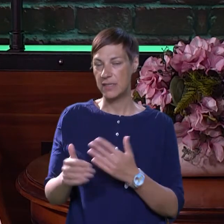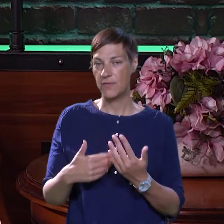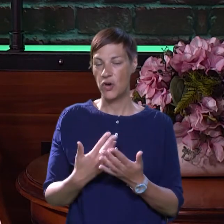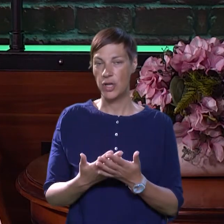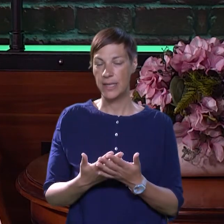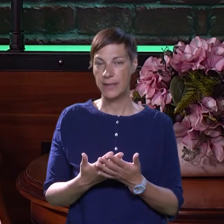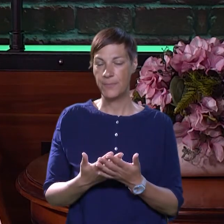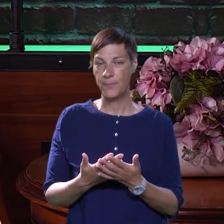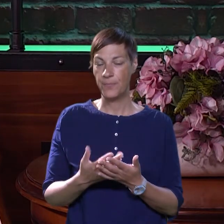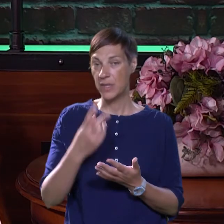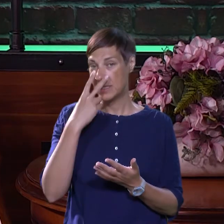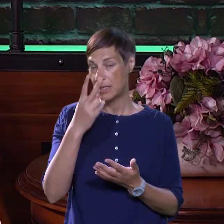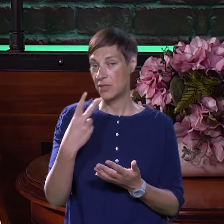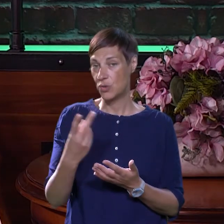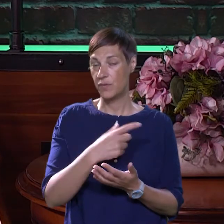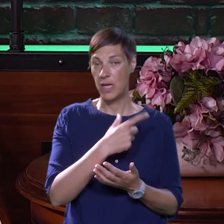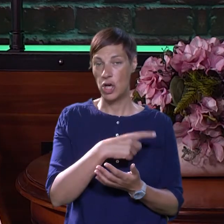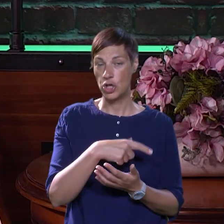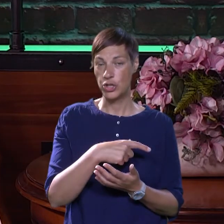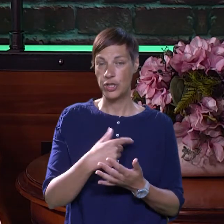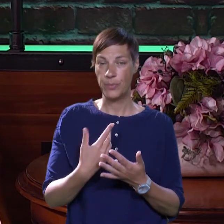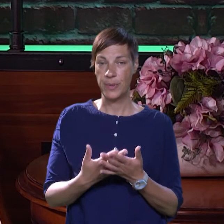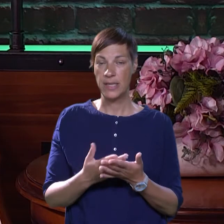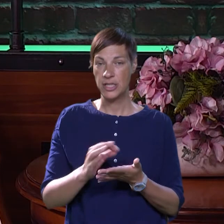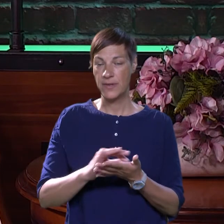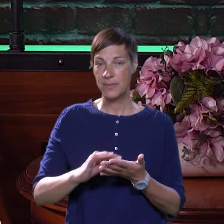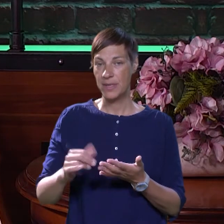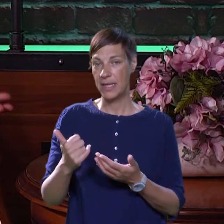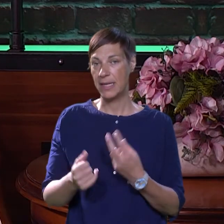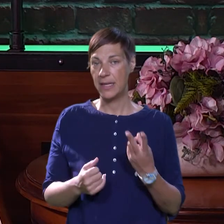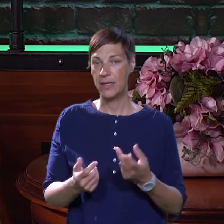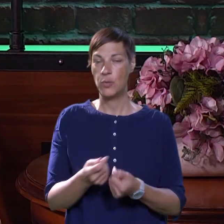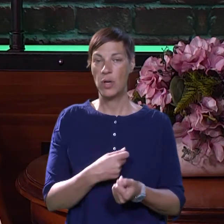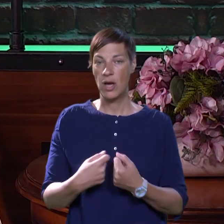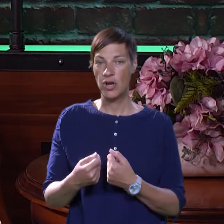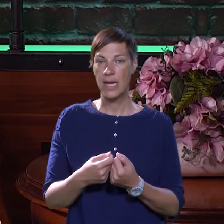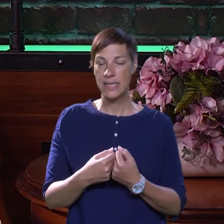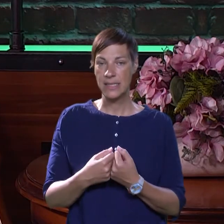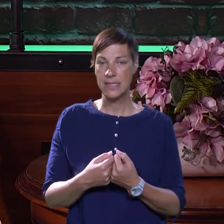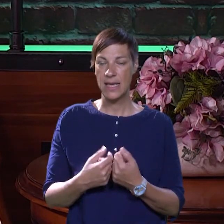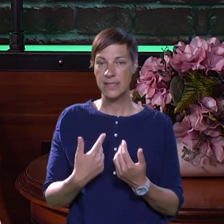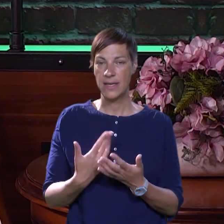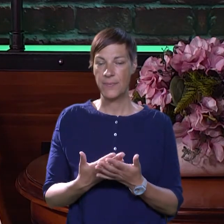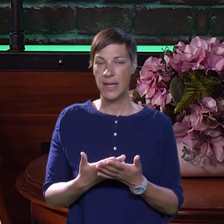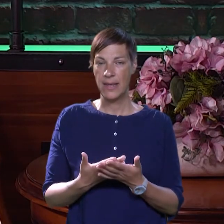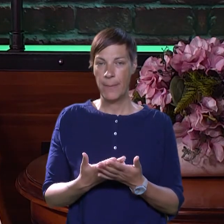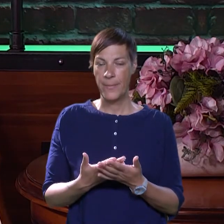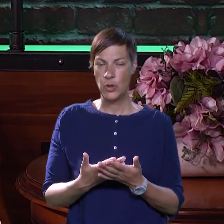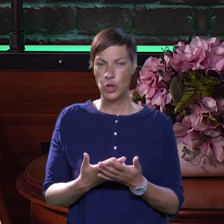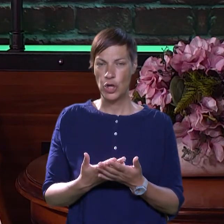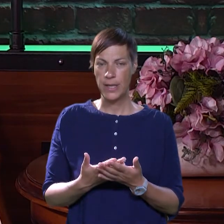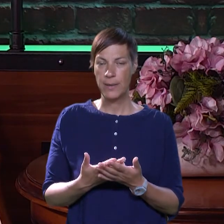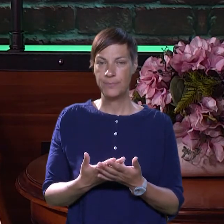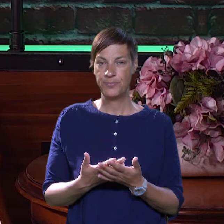izdvojiti, odnosno i to će izgledati kao da su dvije osobe volontirale, jer će vas prijaviti jedna i druga organizacija. Tako na temelju